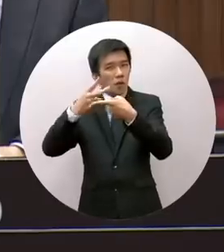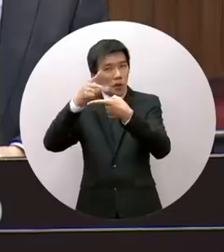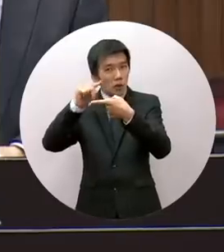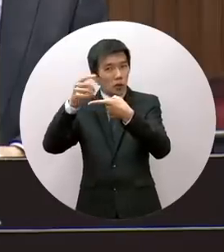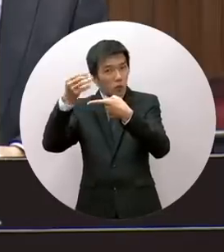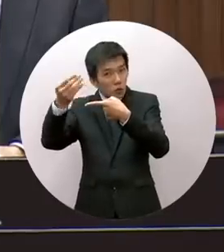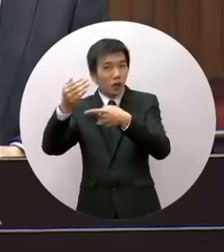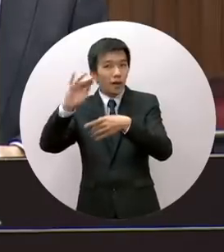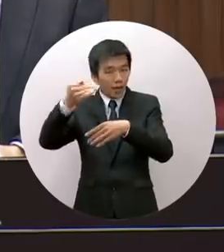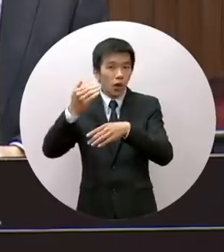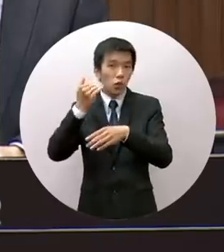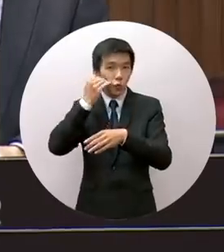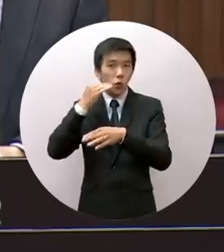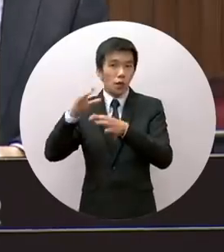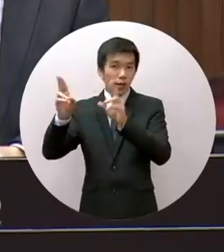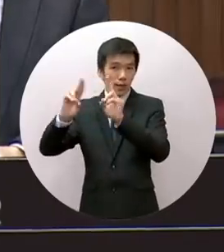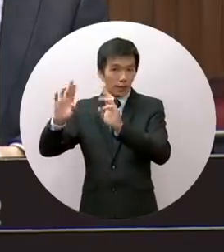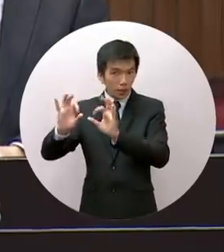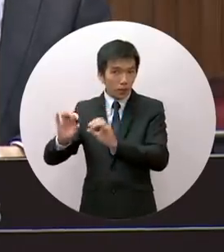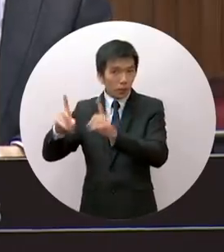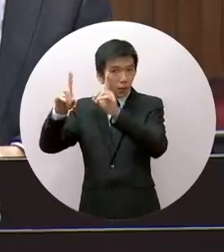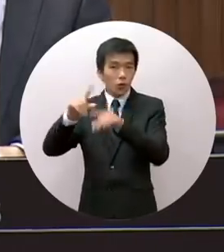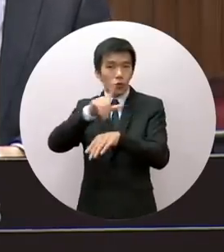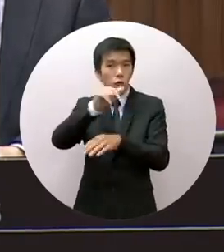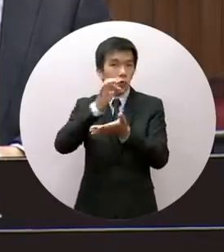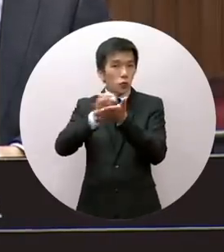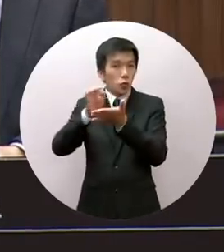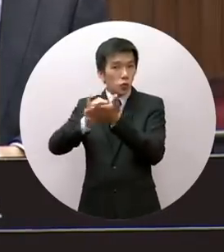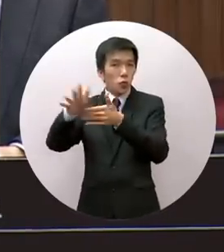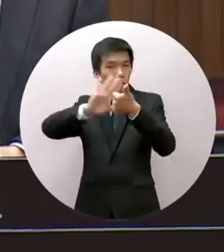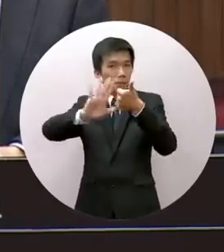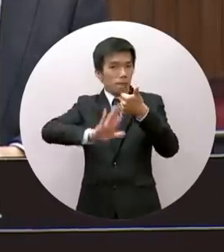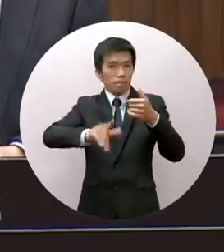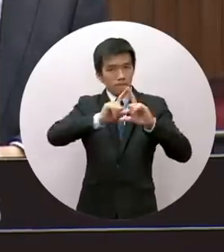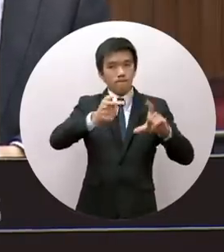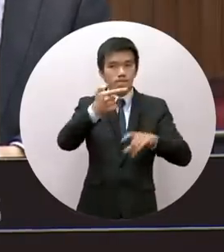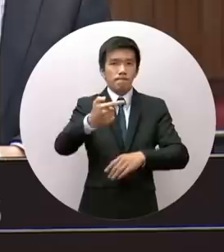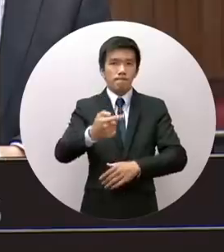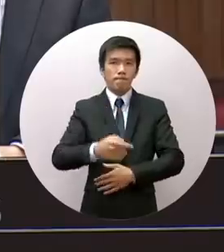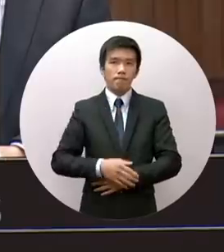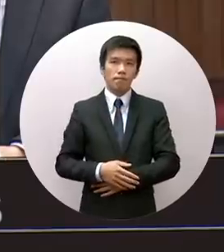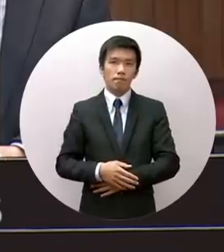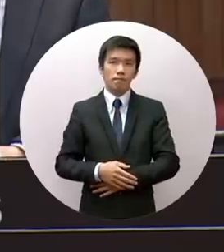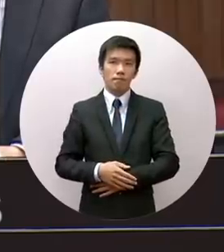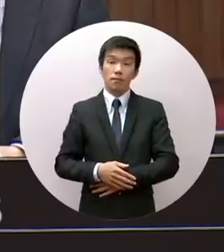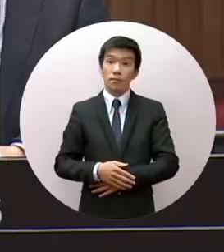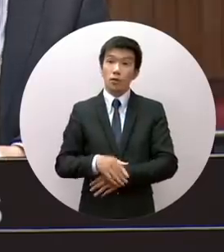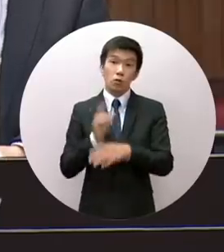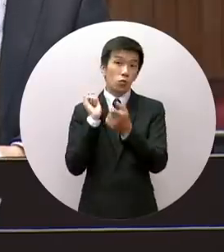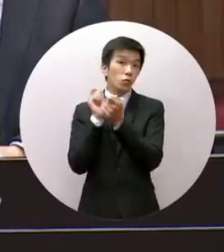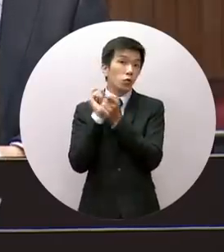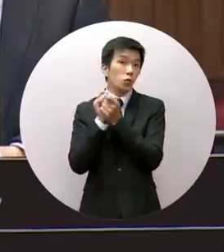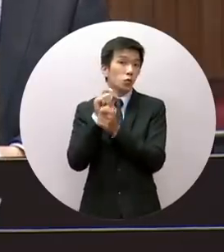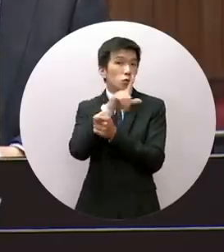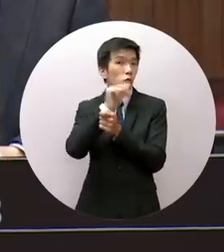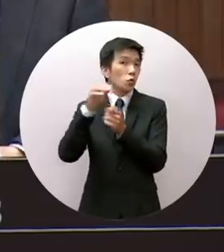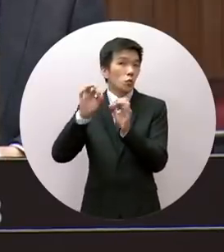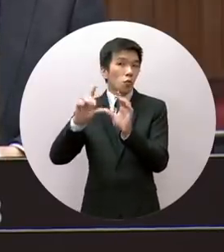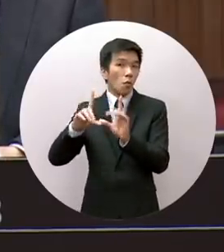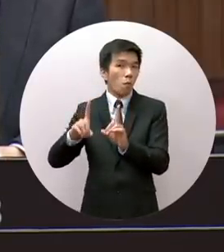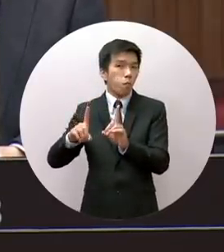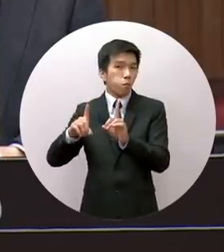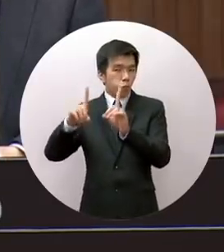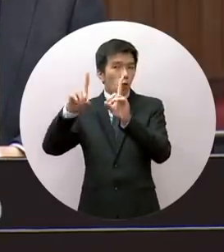电价对于物价跟经济成长会差这么多，所以最近物价一直在涨。